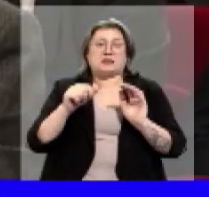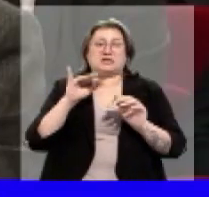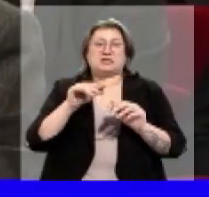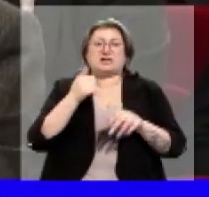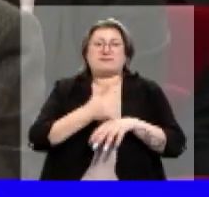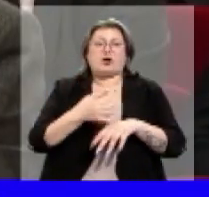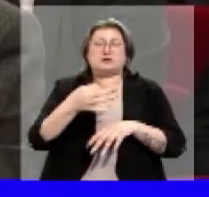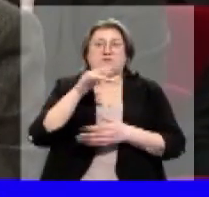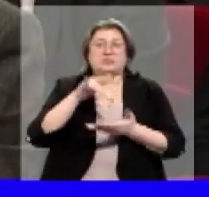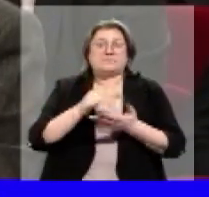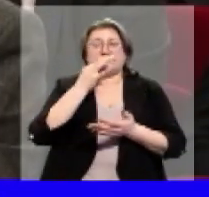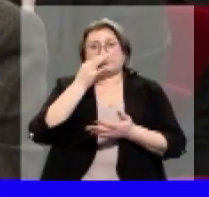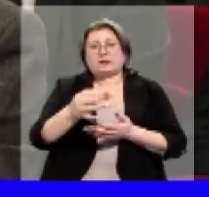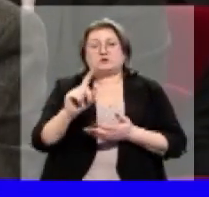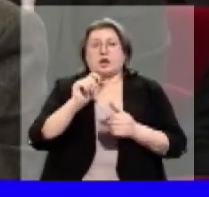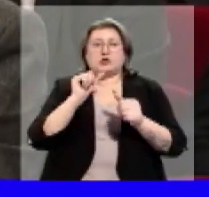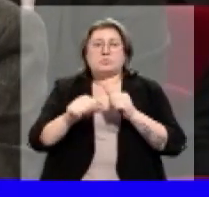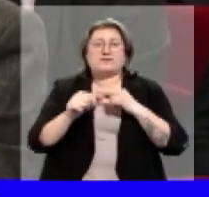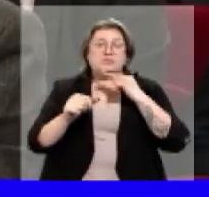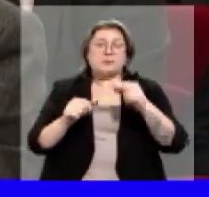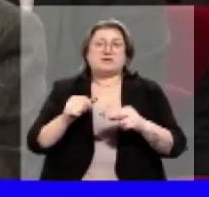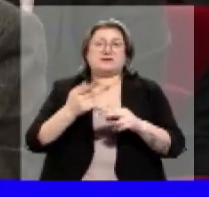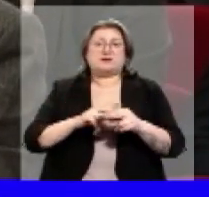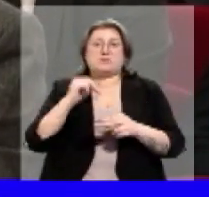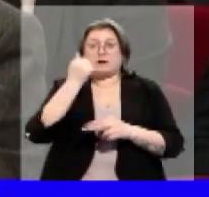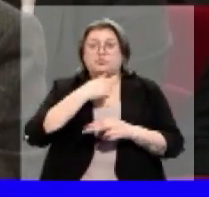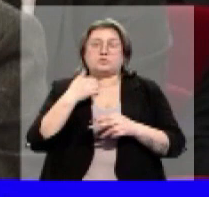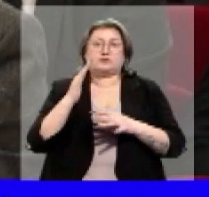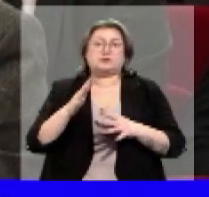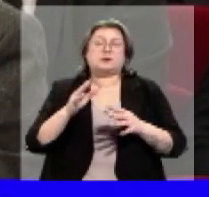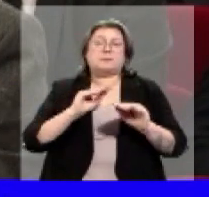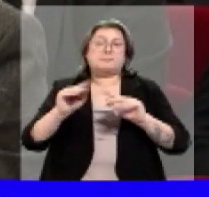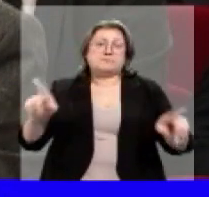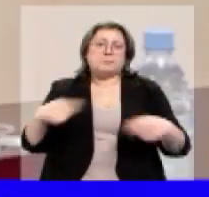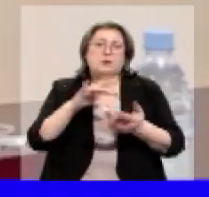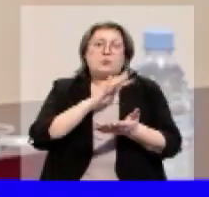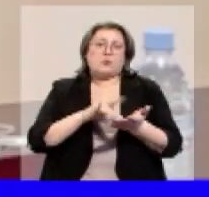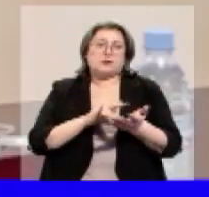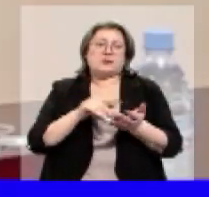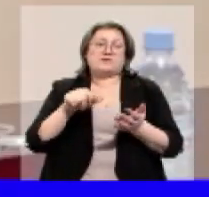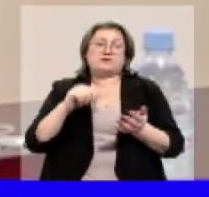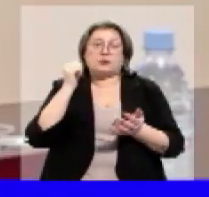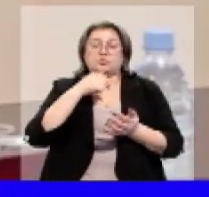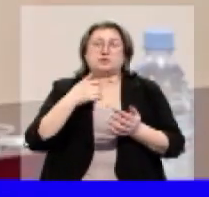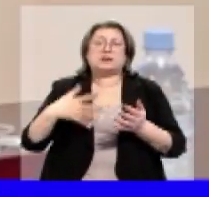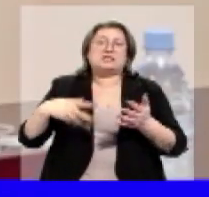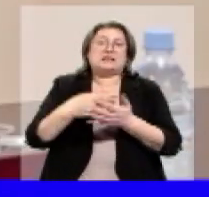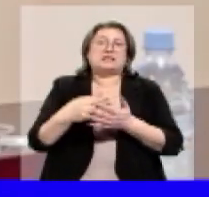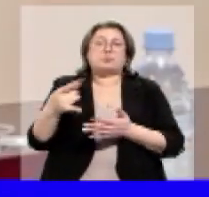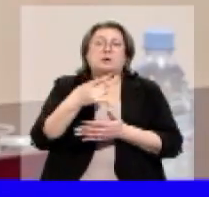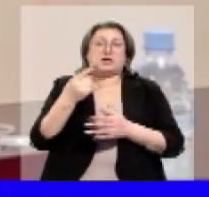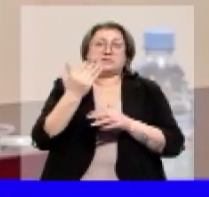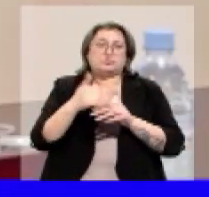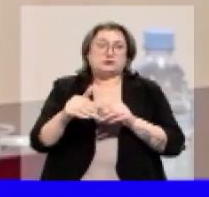того, глава областного центра заявил, что особое внимание в этом году уделят благоустройству города. В этом году за счет республиканского